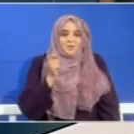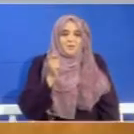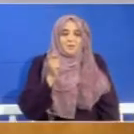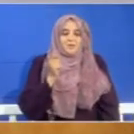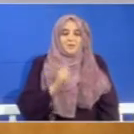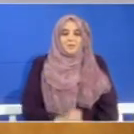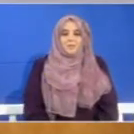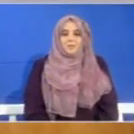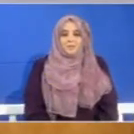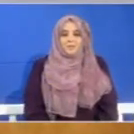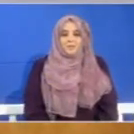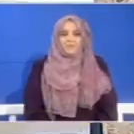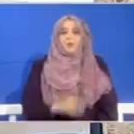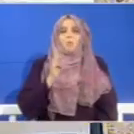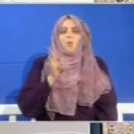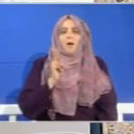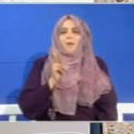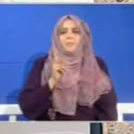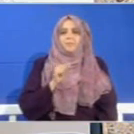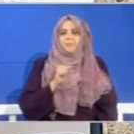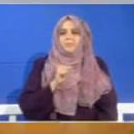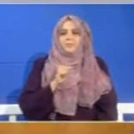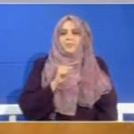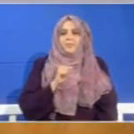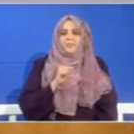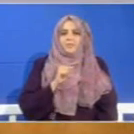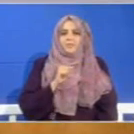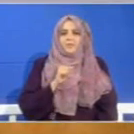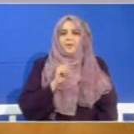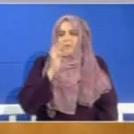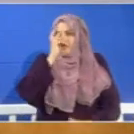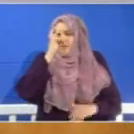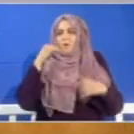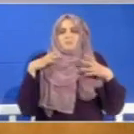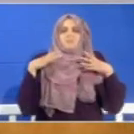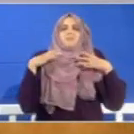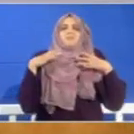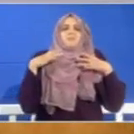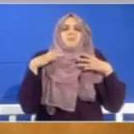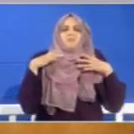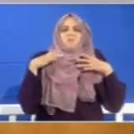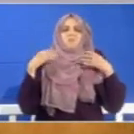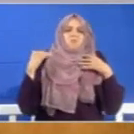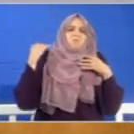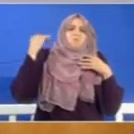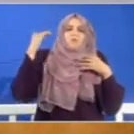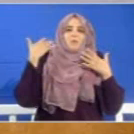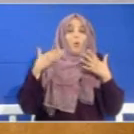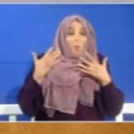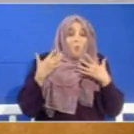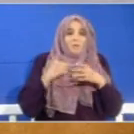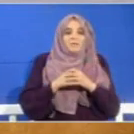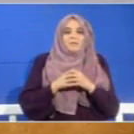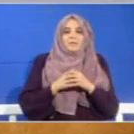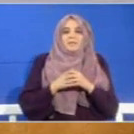لأن الكبرياء، وذكر معناها لما سئل عن معنى الكبر هذا قال